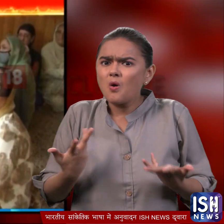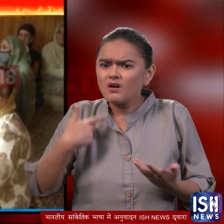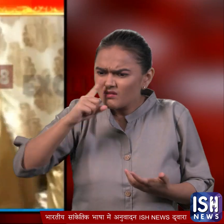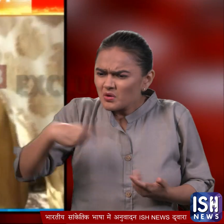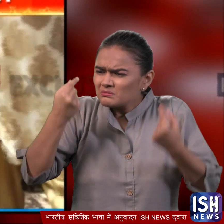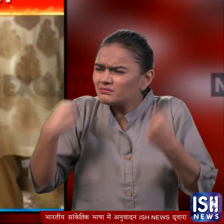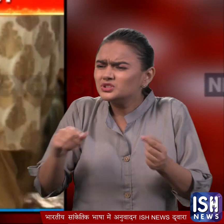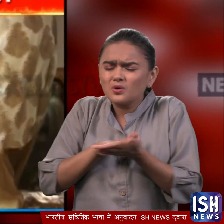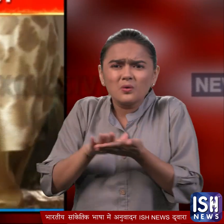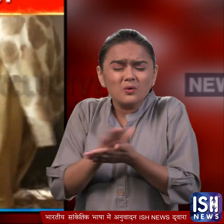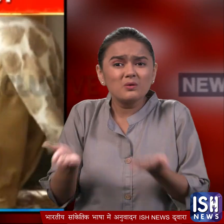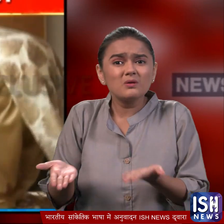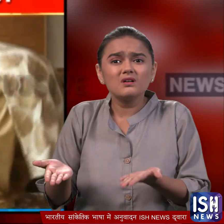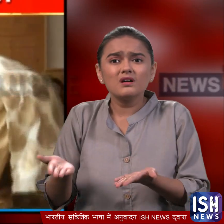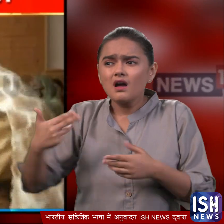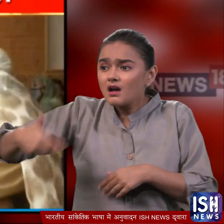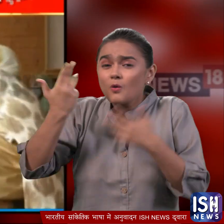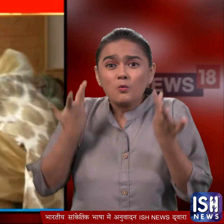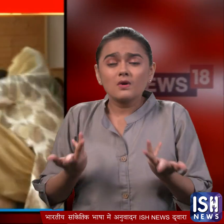रही कि उसकी बहू का कसूर क्या था।